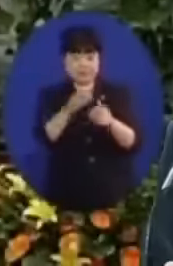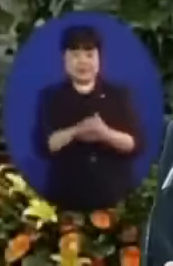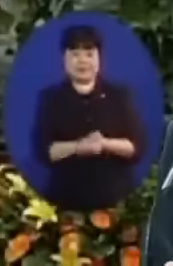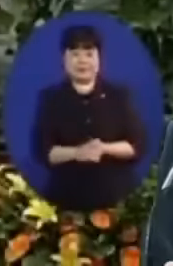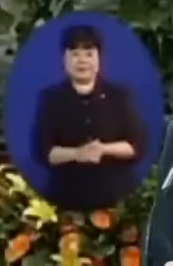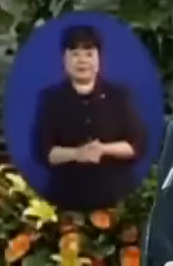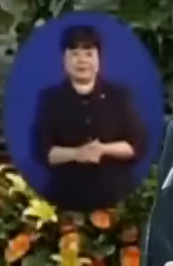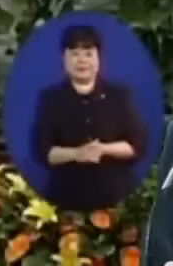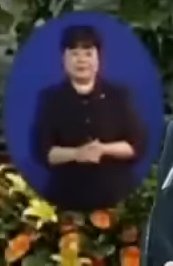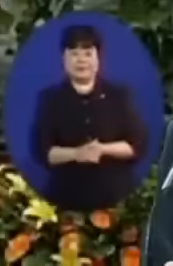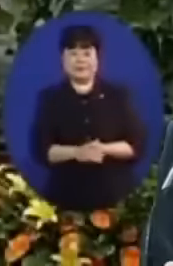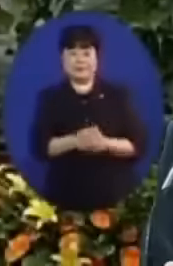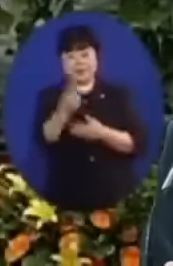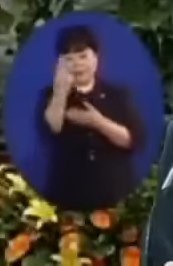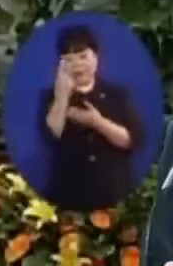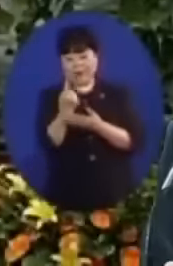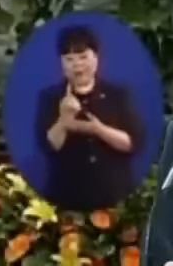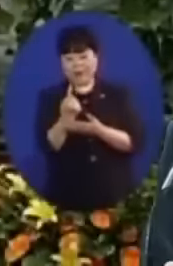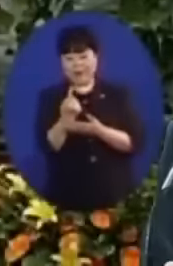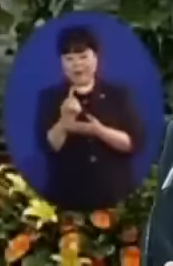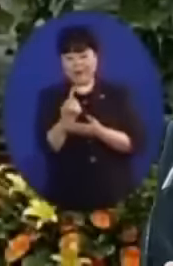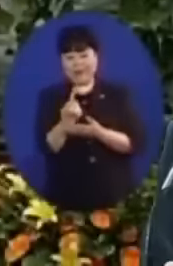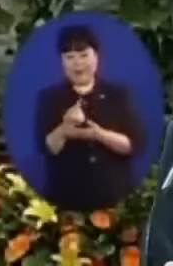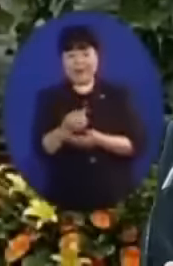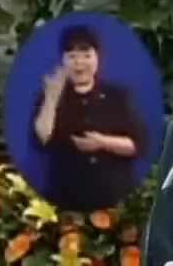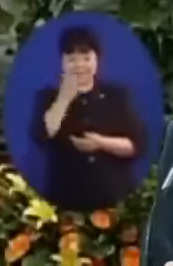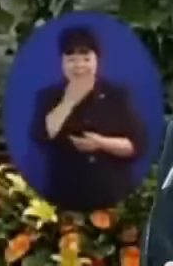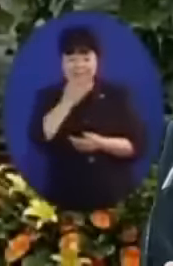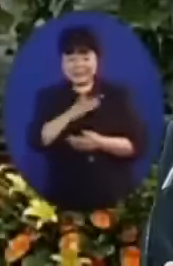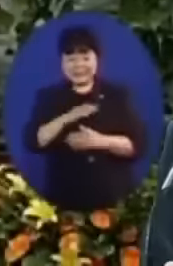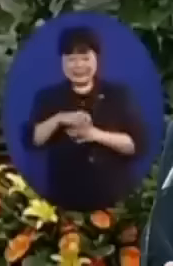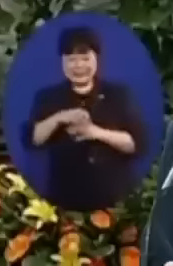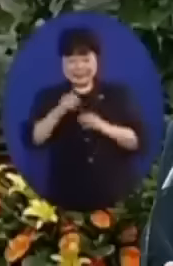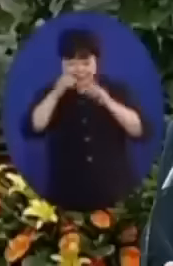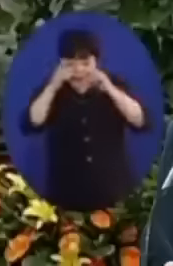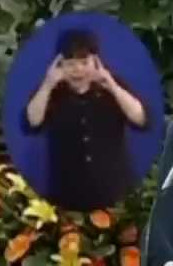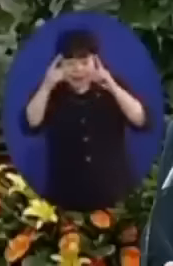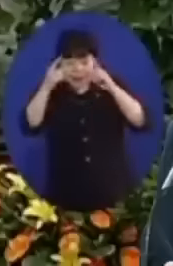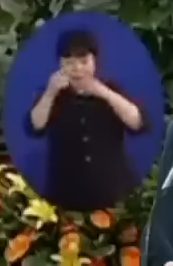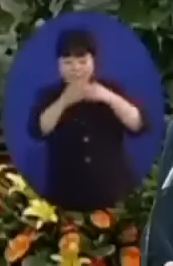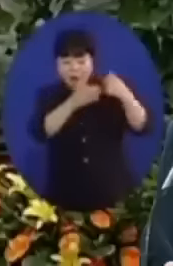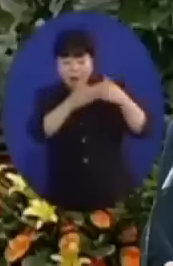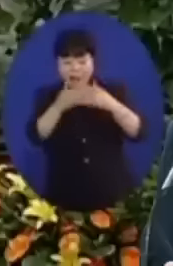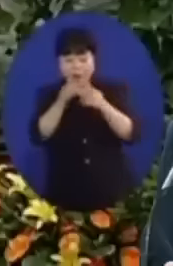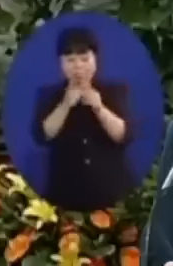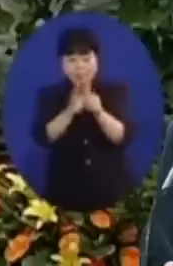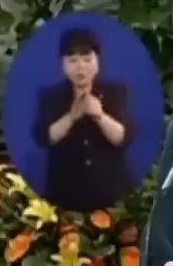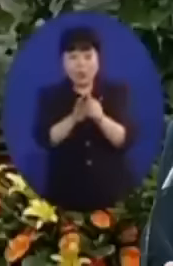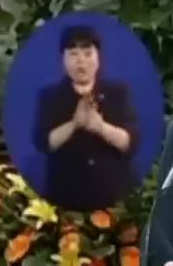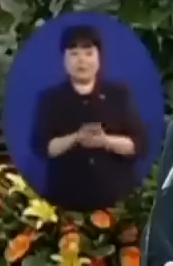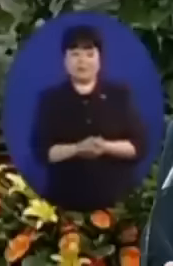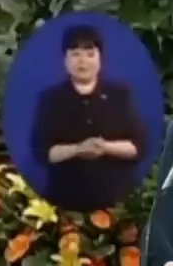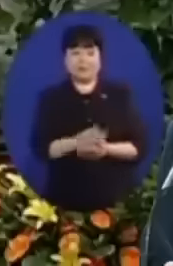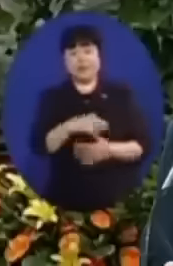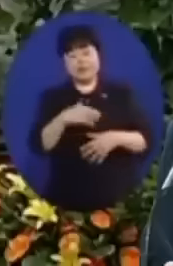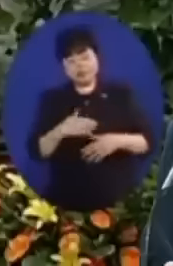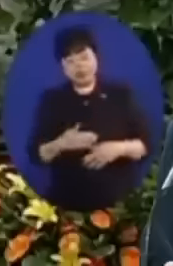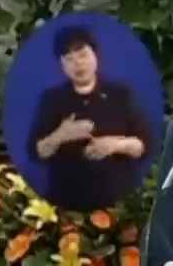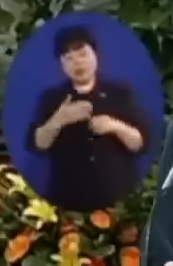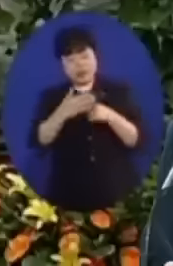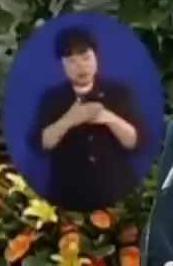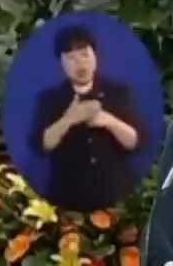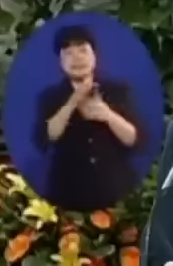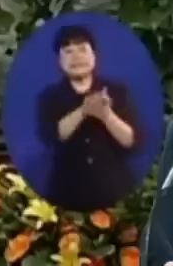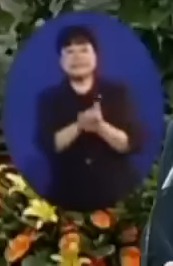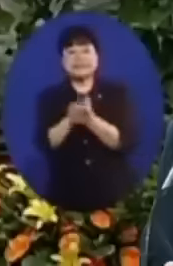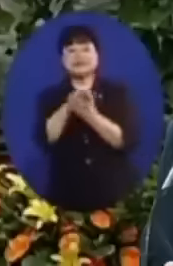성령은 우리에게 와서 신령한 세계를 깨닫게 하고 체험하게 하며 우리의 연약함을 도우시는